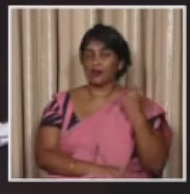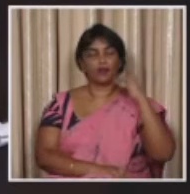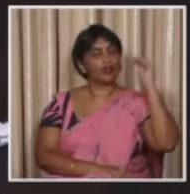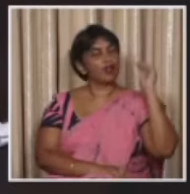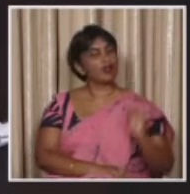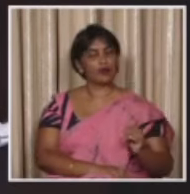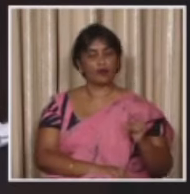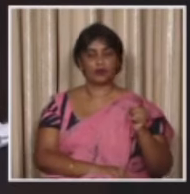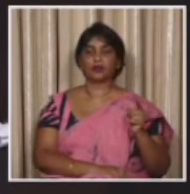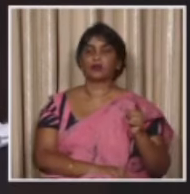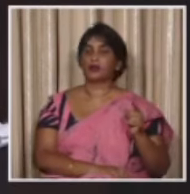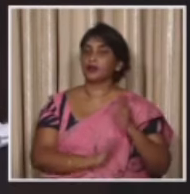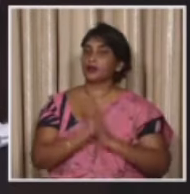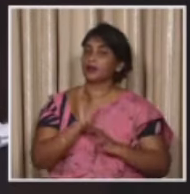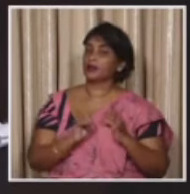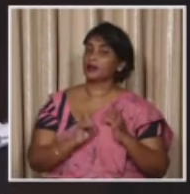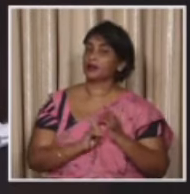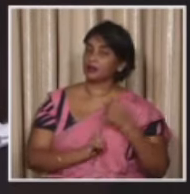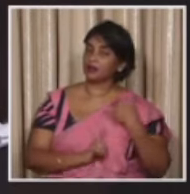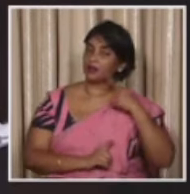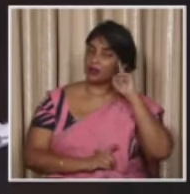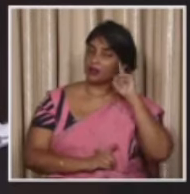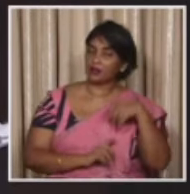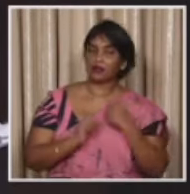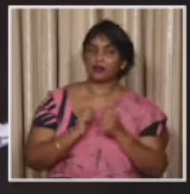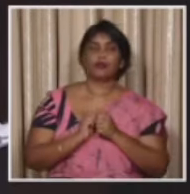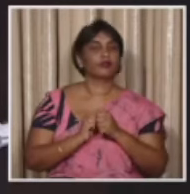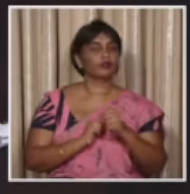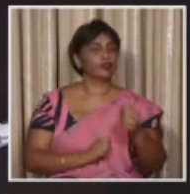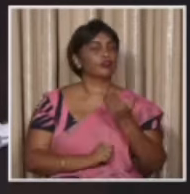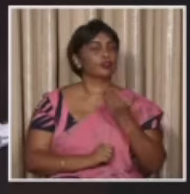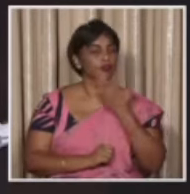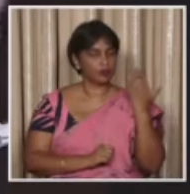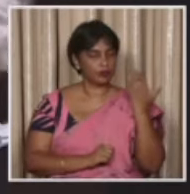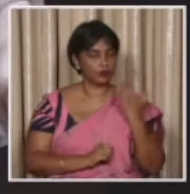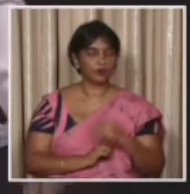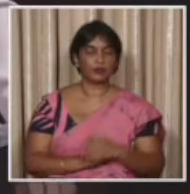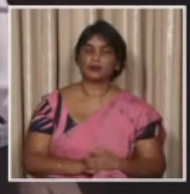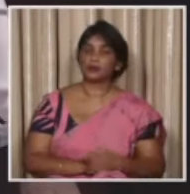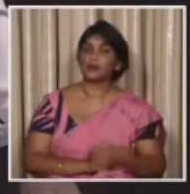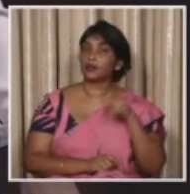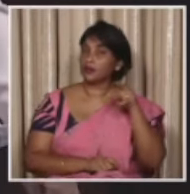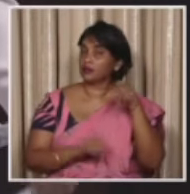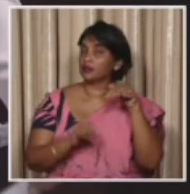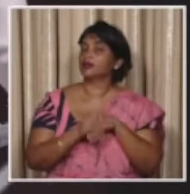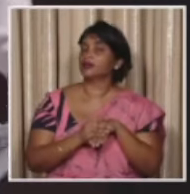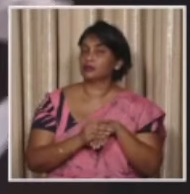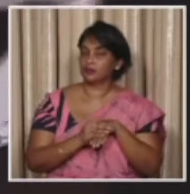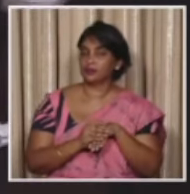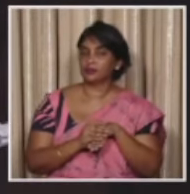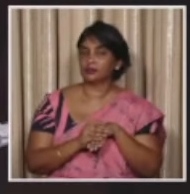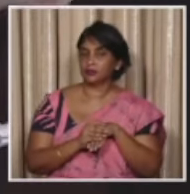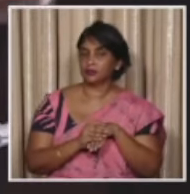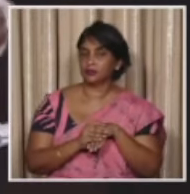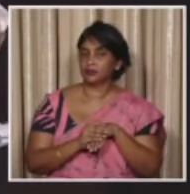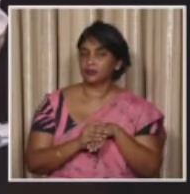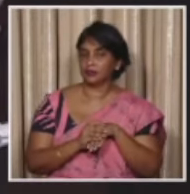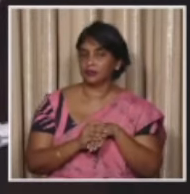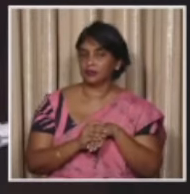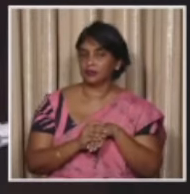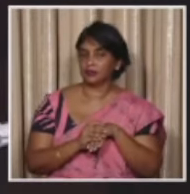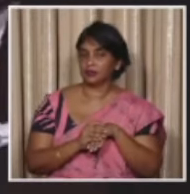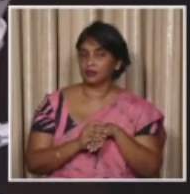වෙනවා, ඇමතිවරයාට හිතුමතයට වැඩ කටයුතු කරන්නට හැකියාව ලැබෙනවා. ඒ තුල තමයි